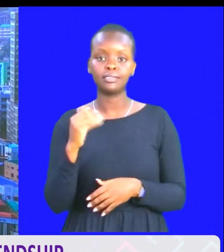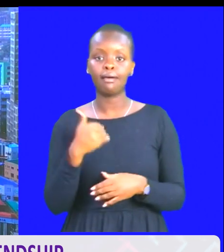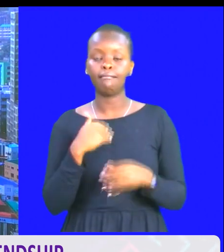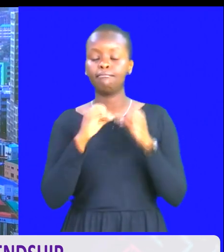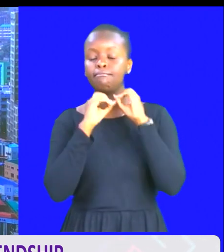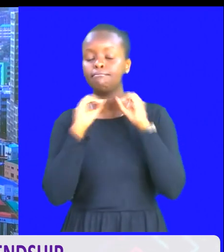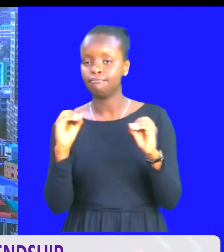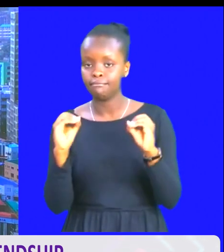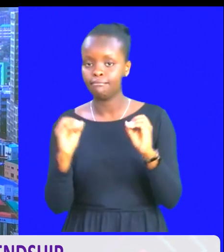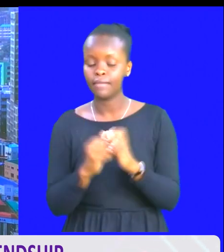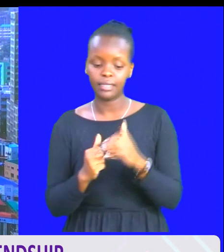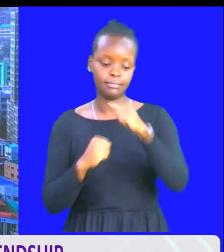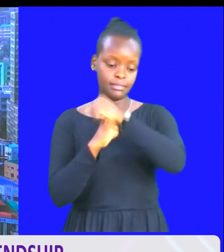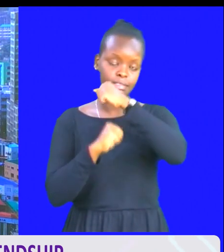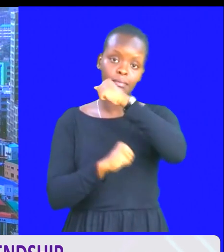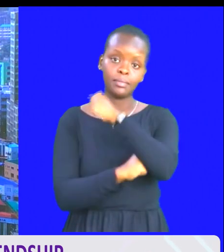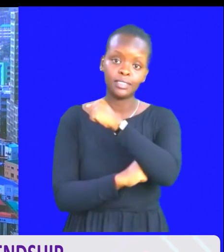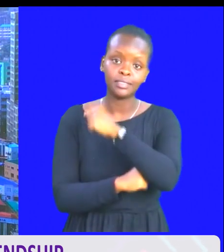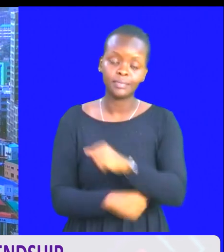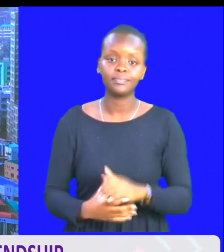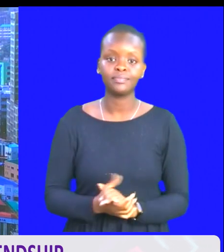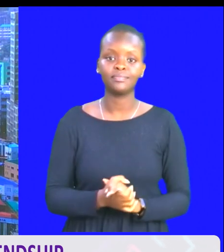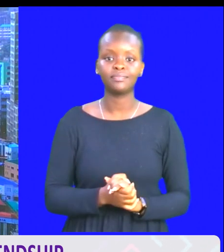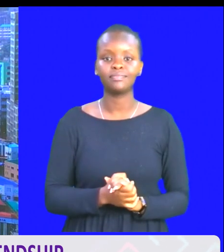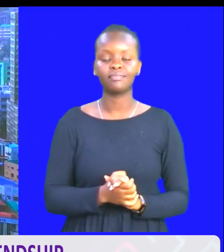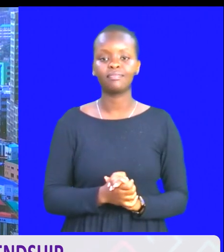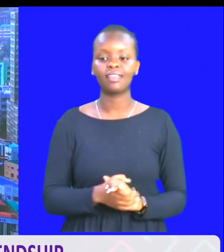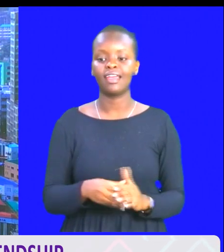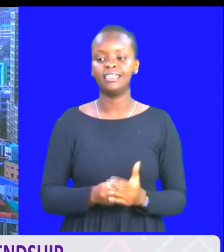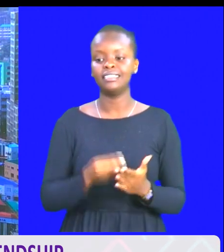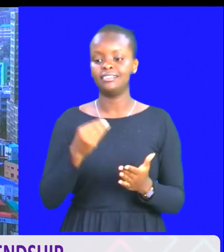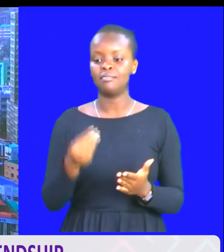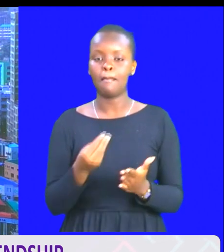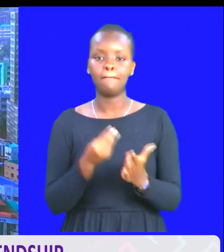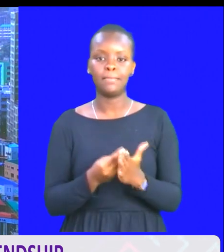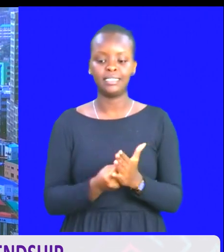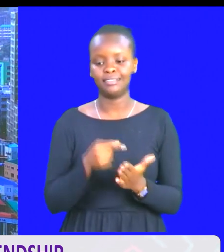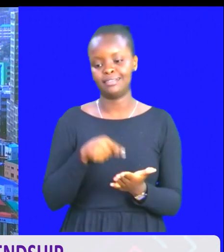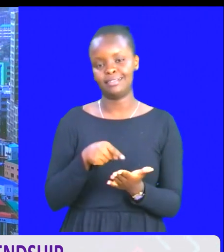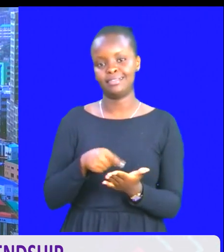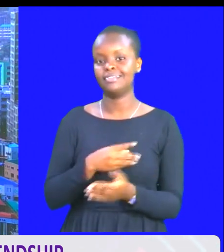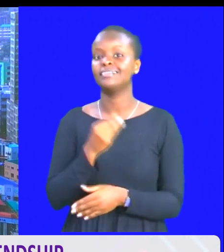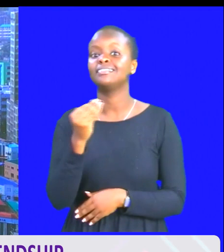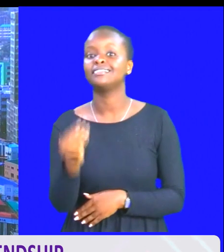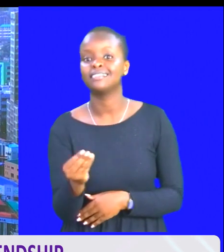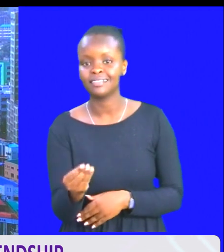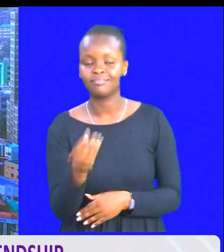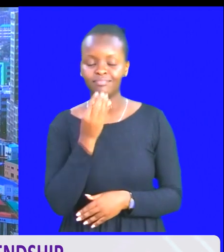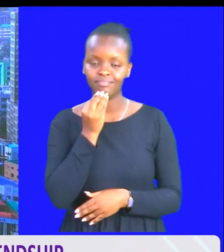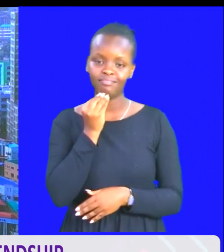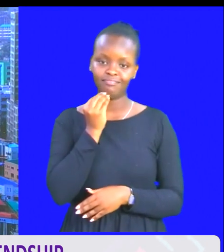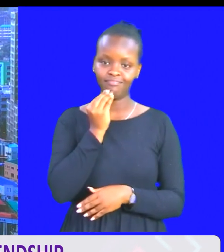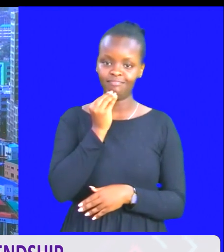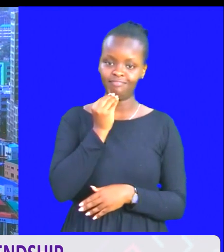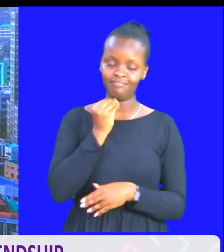Jumila anakama na kusupport. Anakama naaje hata shika hii commission. Usifunge duka hiki hatu hii. Hata ni kwache commission na kuja kwa mshu hiyo